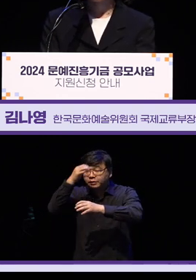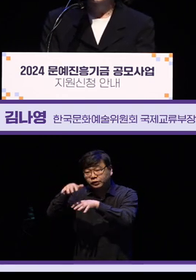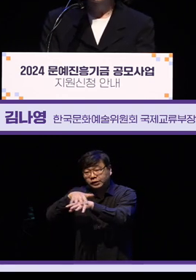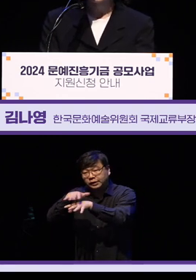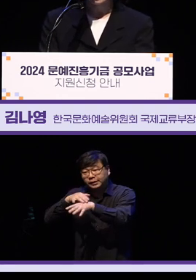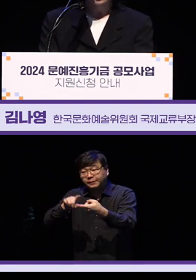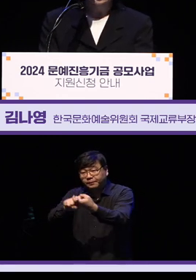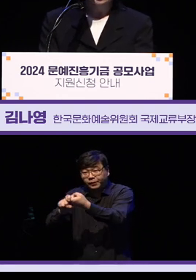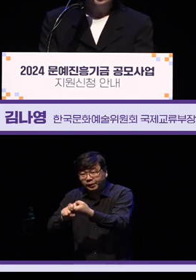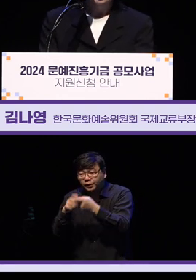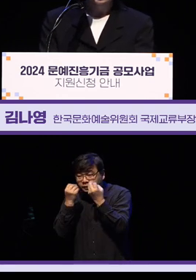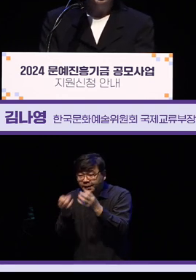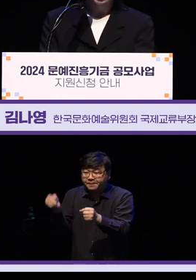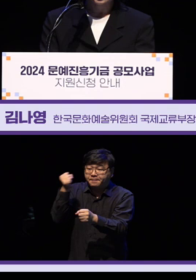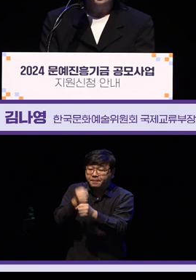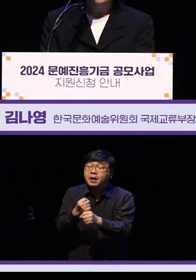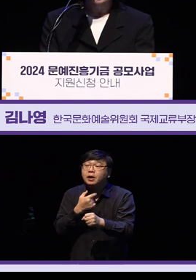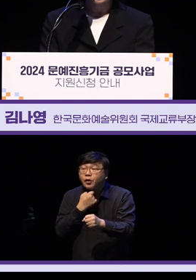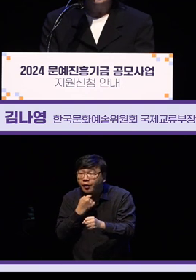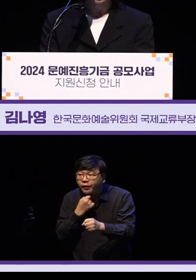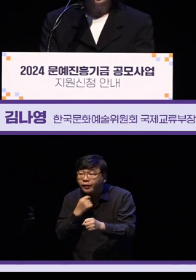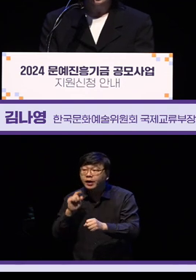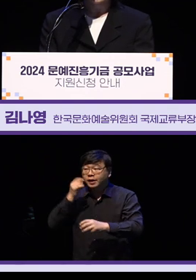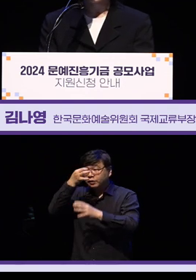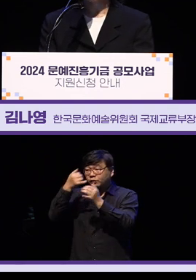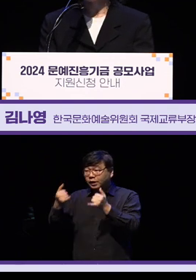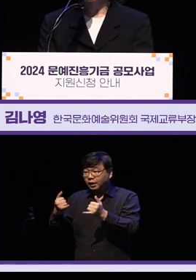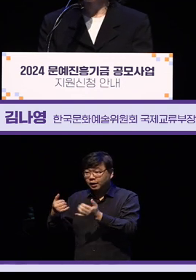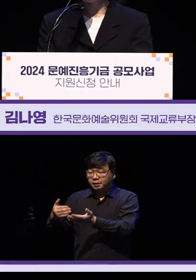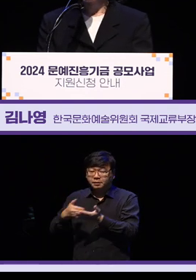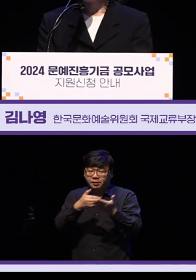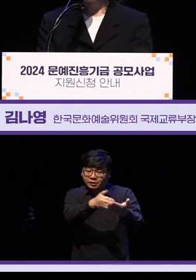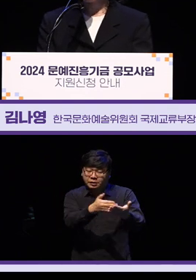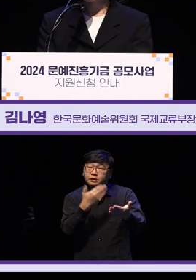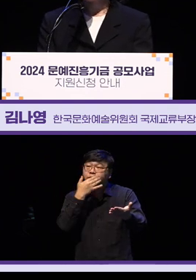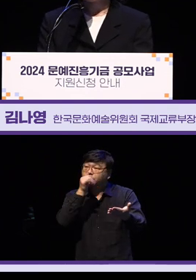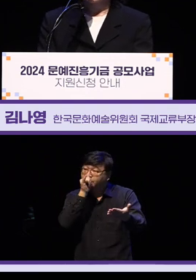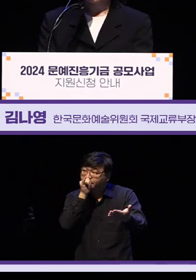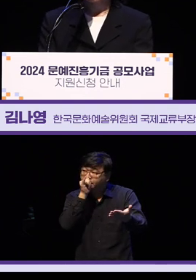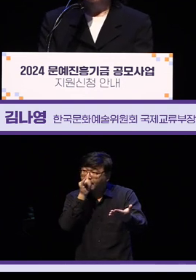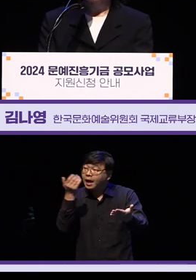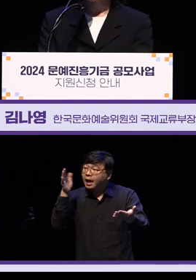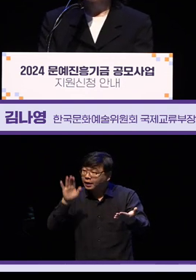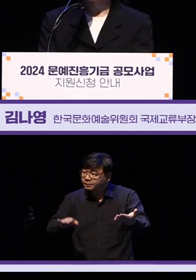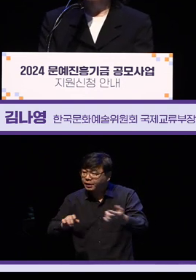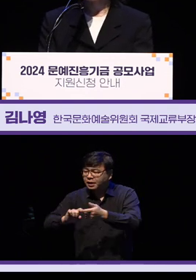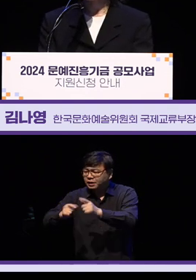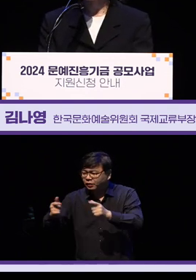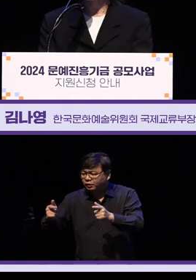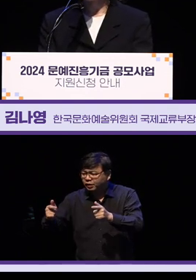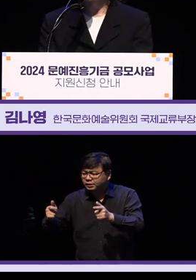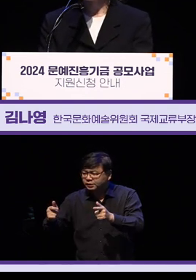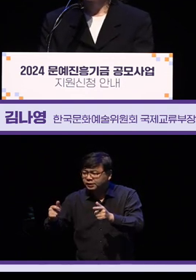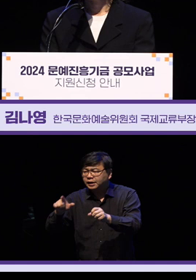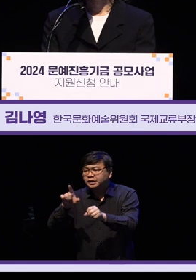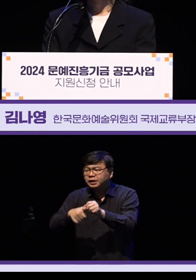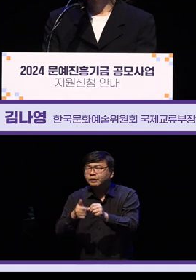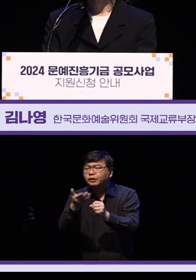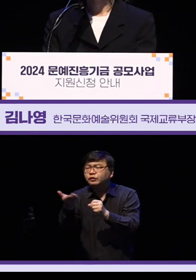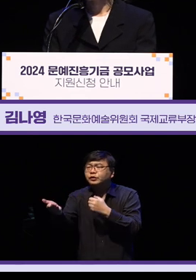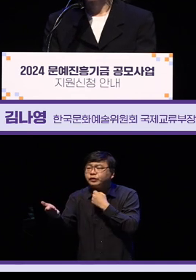새롭게 구축하고자 하는 예술가와 단체가 신청이 가능하고요 다만 다양한 진입기에 제공을 위해서